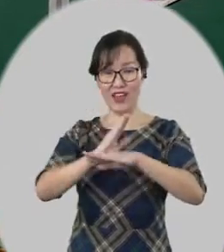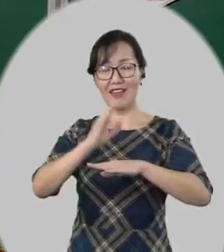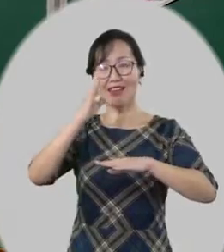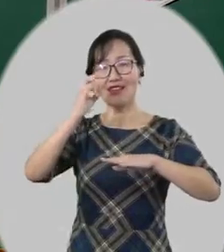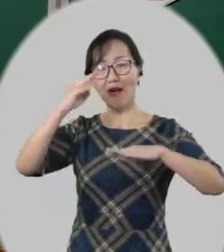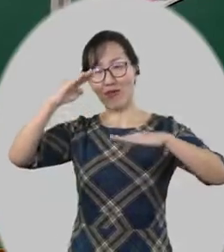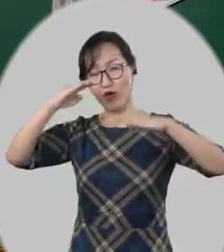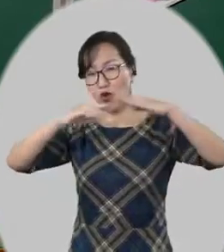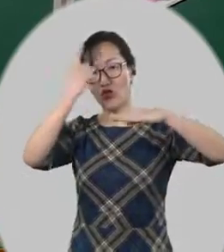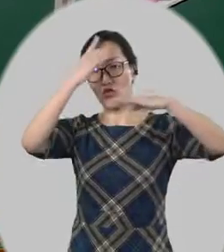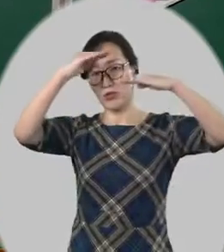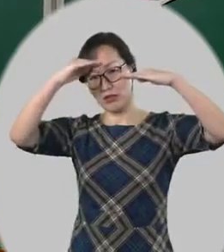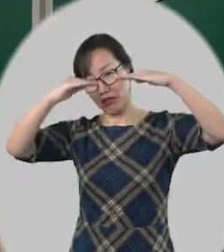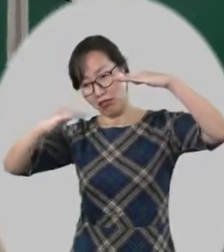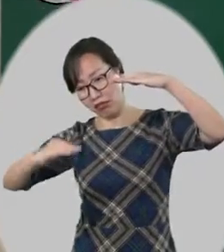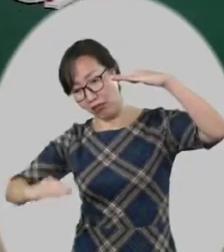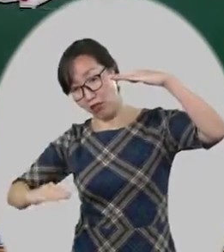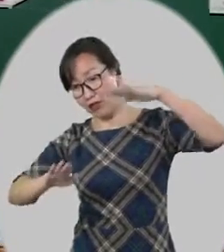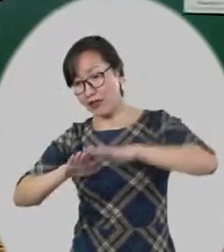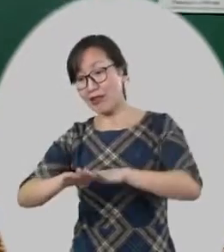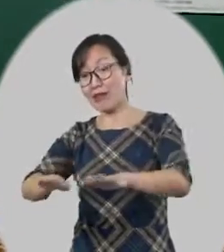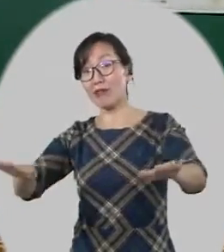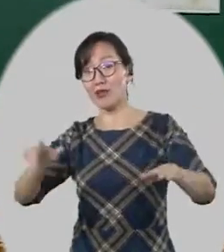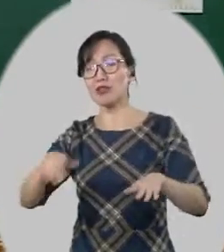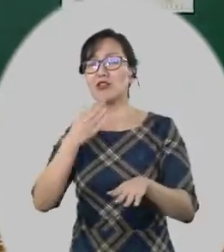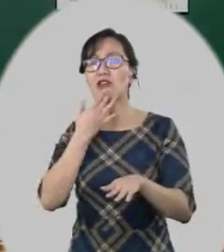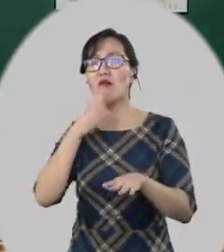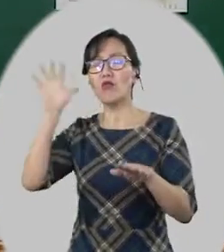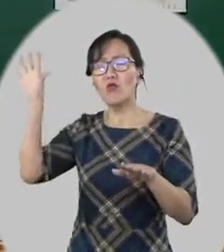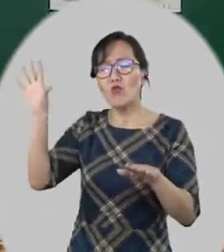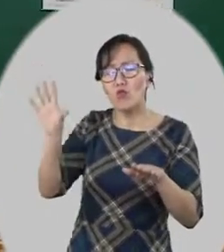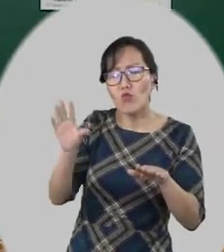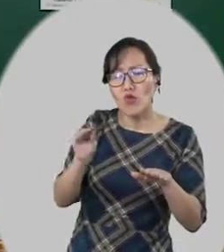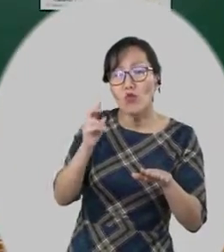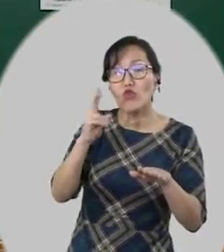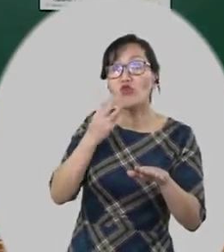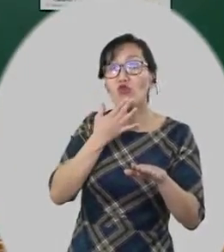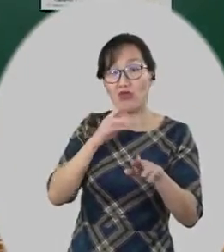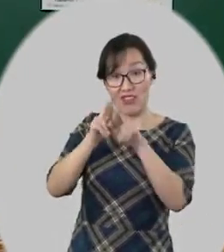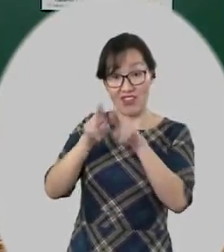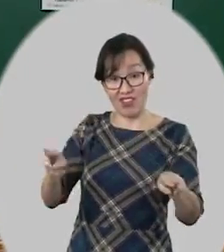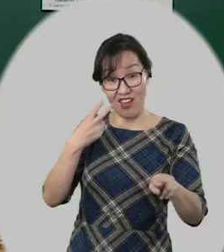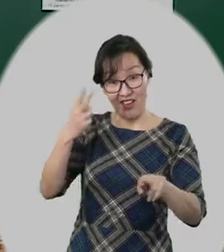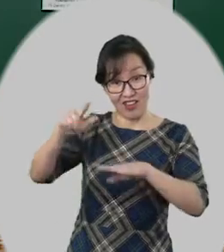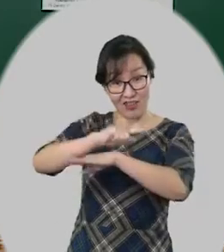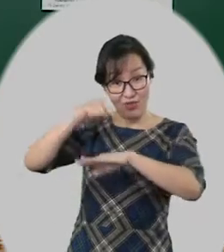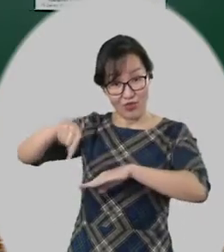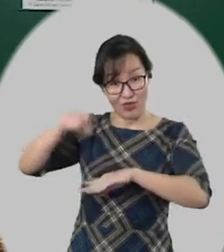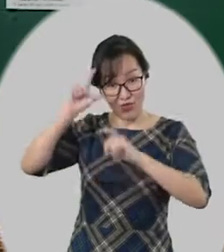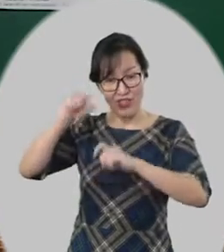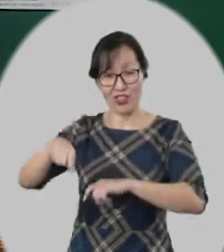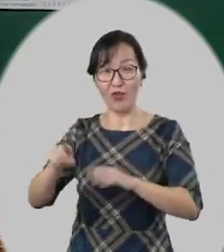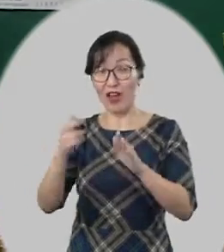маань илүү цайвар өнгөөр тэмдэглэгддэг байх нэ гэдэг ойлголтыг энэ хүү хичээл дээрээс бүгдээрээ авах